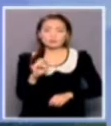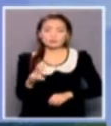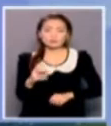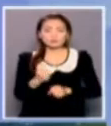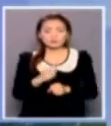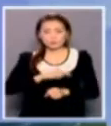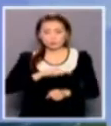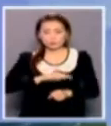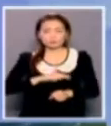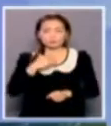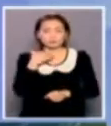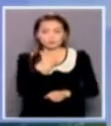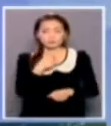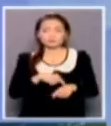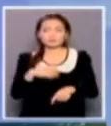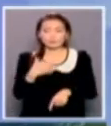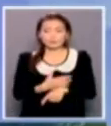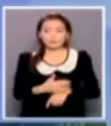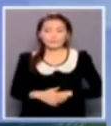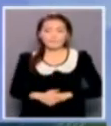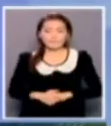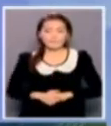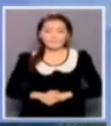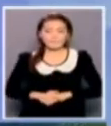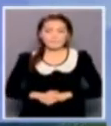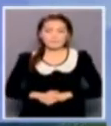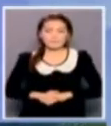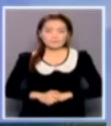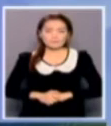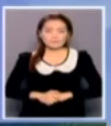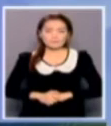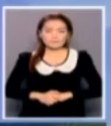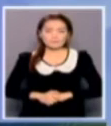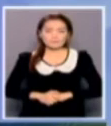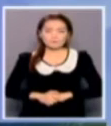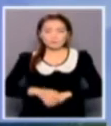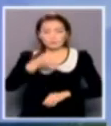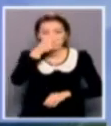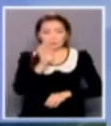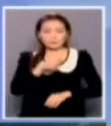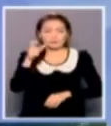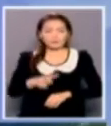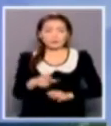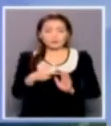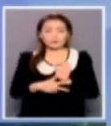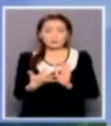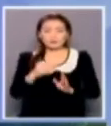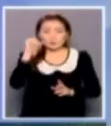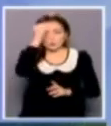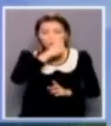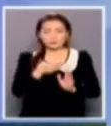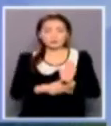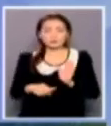кіріскен кезде таң қалдым. Шындығында да енді бір жағынан Жұмекен сондай терең ақын. Әлі есімде сол 85-86